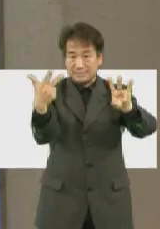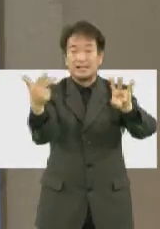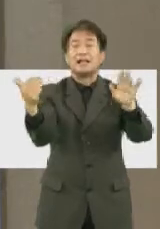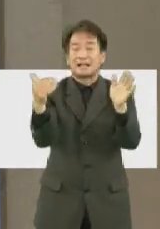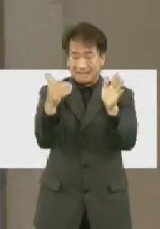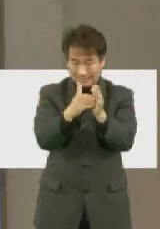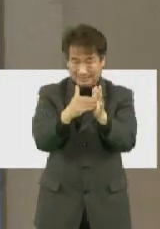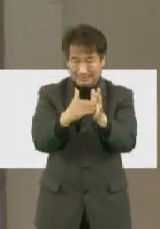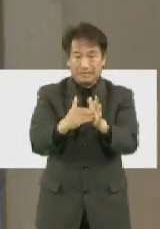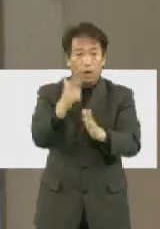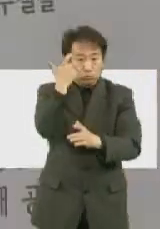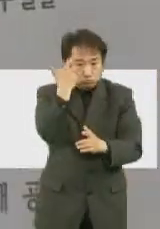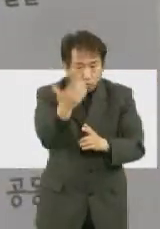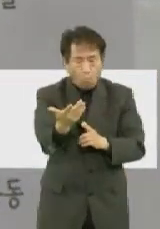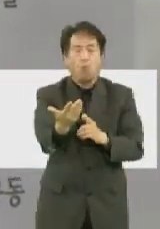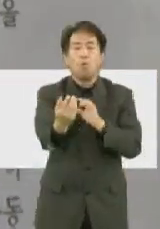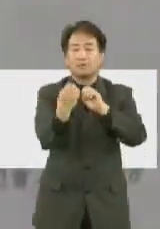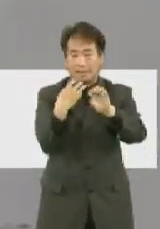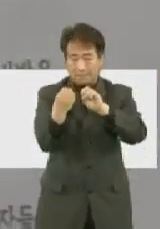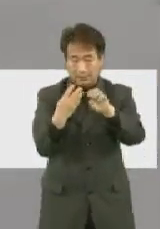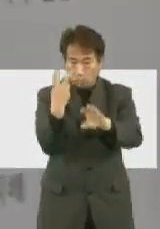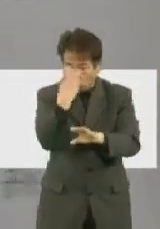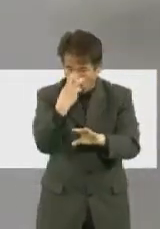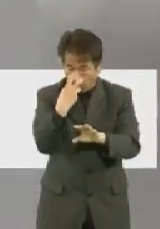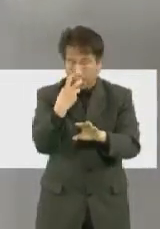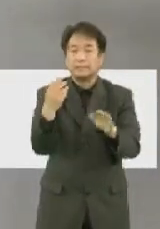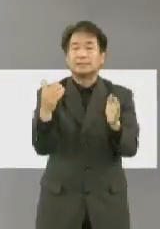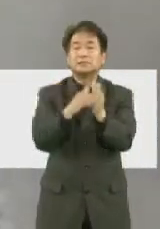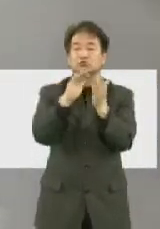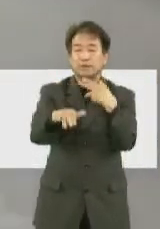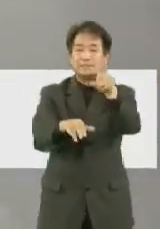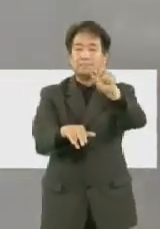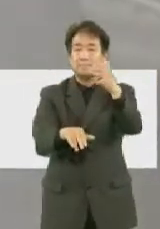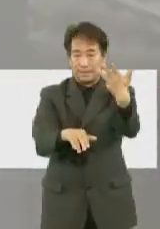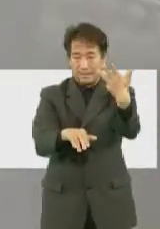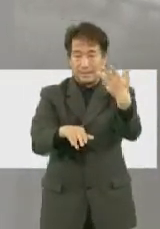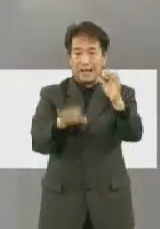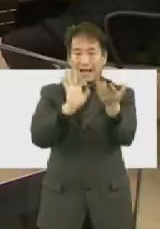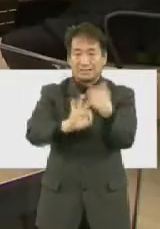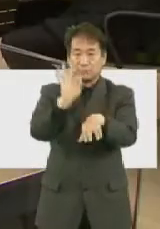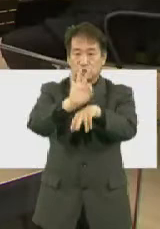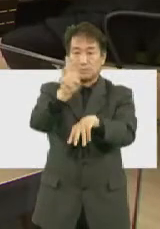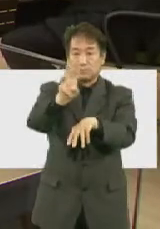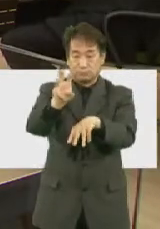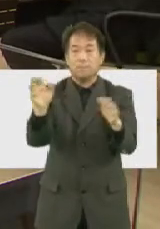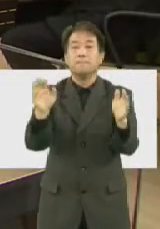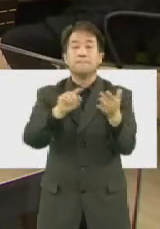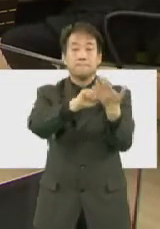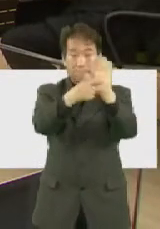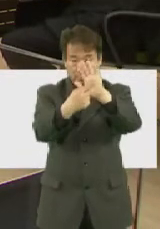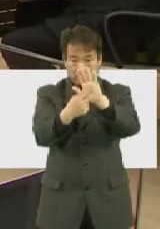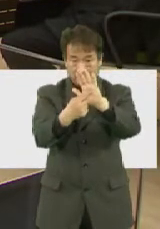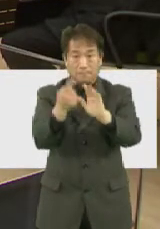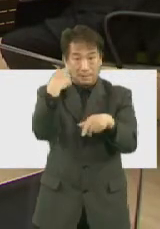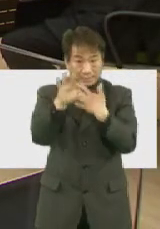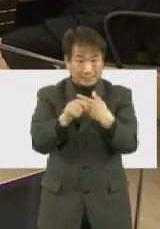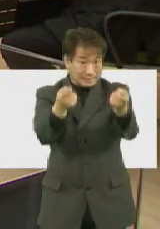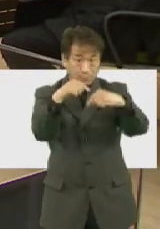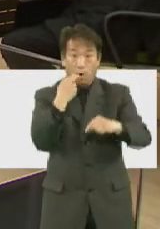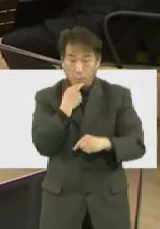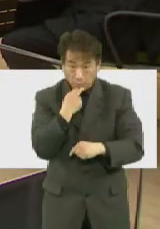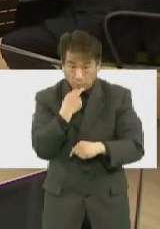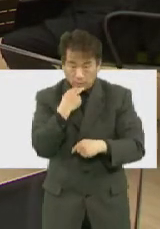기관에서 도민 3천 명의 여론조사를 시행한 뒤 오는 28일 오전 10시 30분 발표하며 여론조사 불참